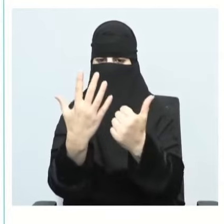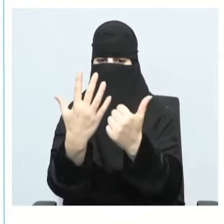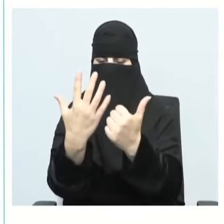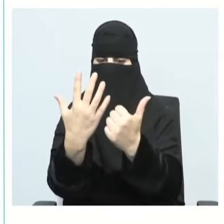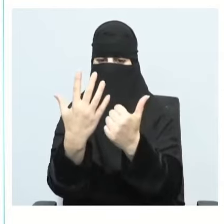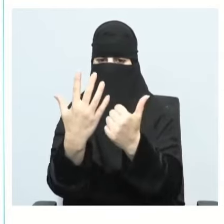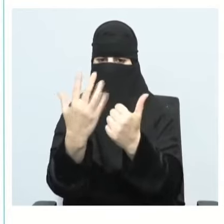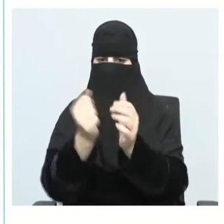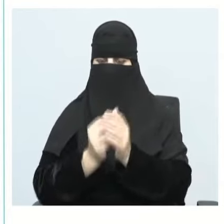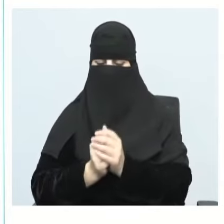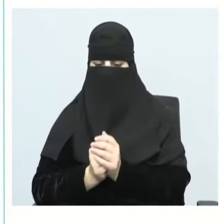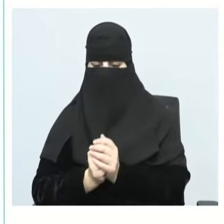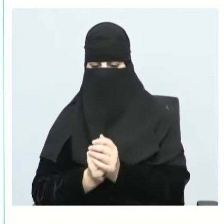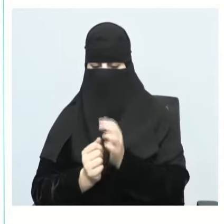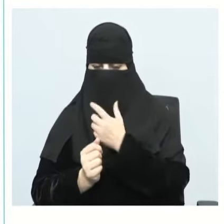وست